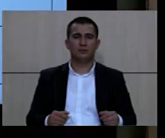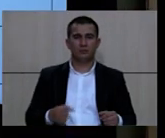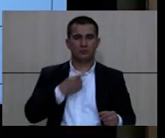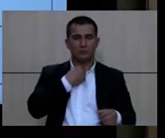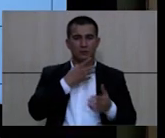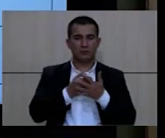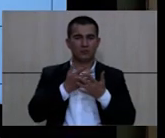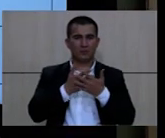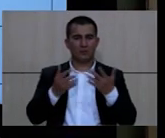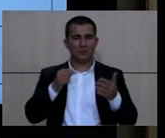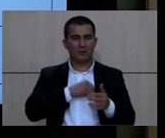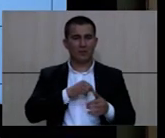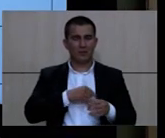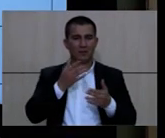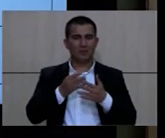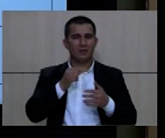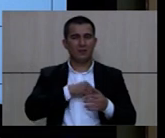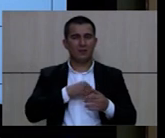Tovush manbalariga nimalar kiradi?